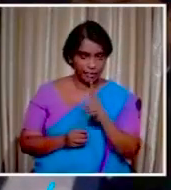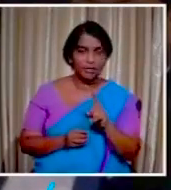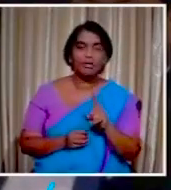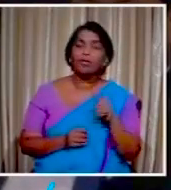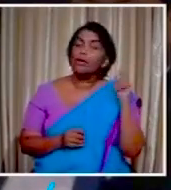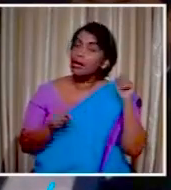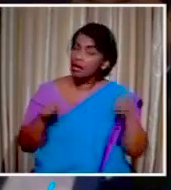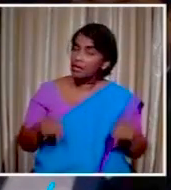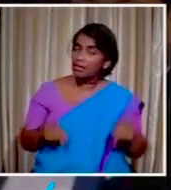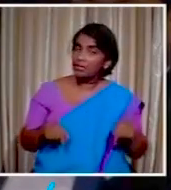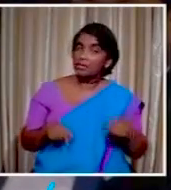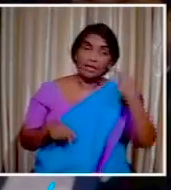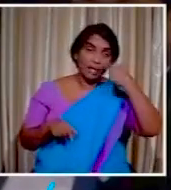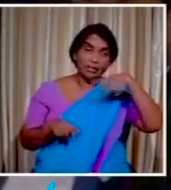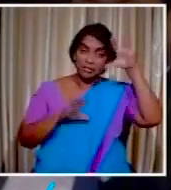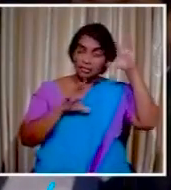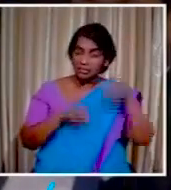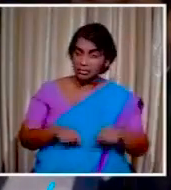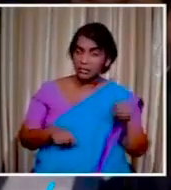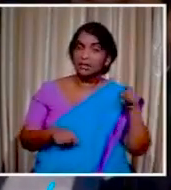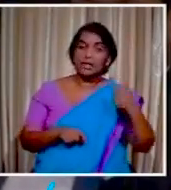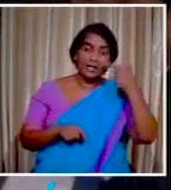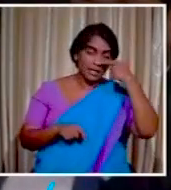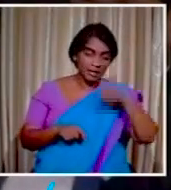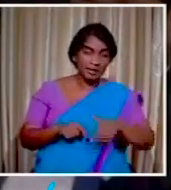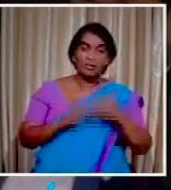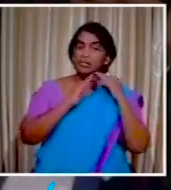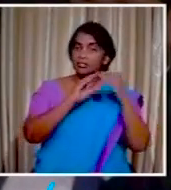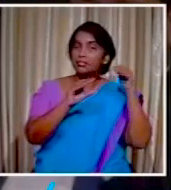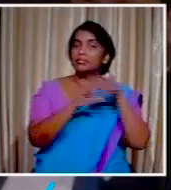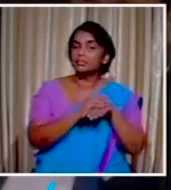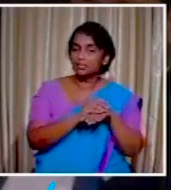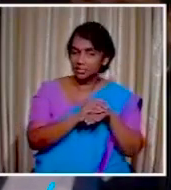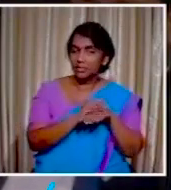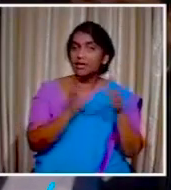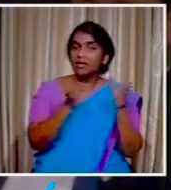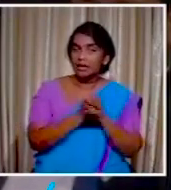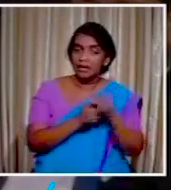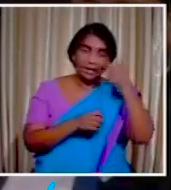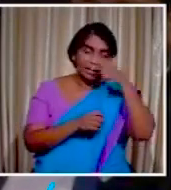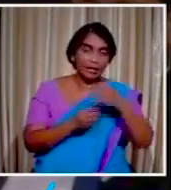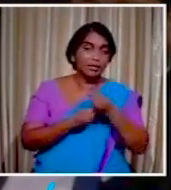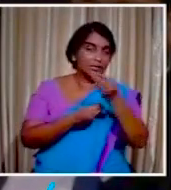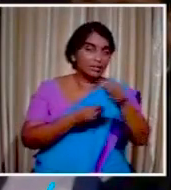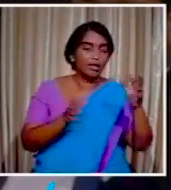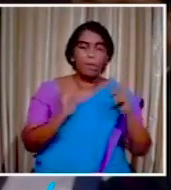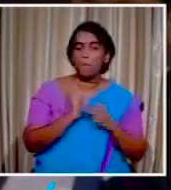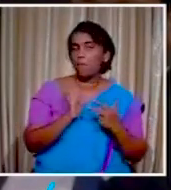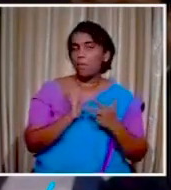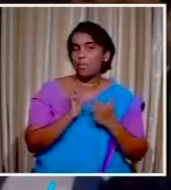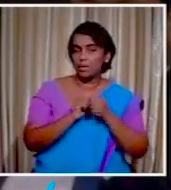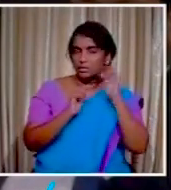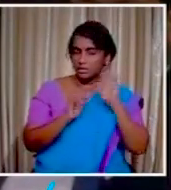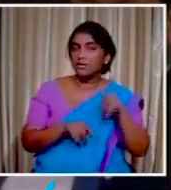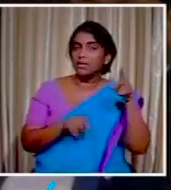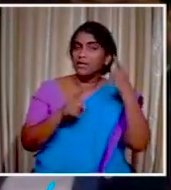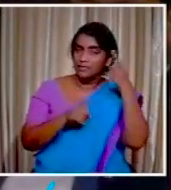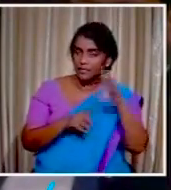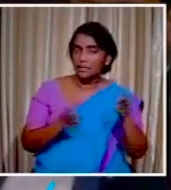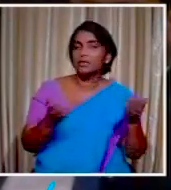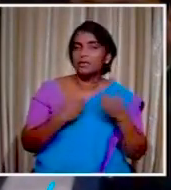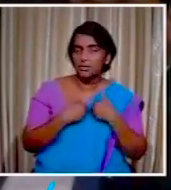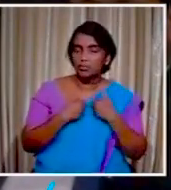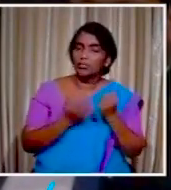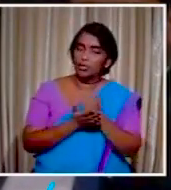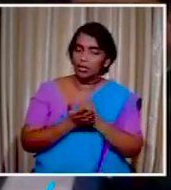එතකොට දැන් අද ඉන්ධන ටික ගෙනාවම ඉන්ධන පිරෝමල් වාසල ඉන්න කණ්ඩායමක් ඉන්ධන බෙදා ගැනීමේ ව්‍යාපෘතියක් යනවා. ඒ නිසා මේක අපි